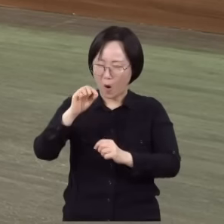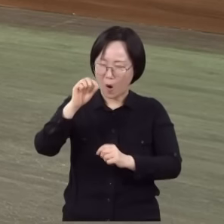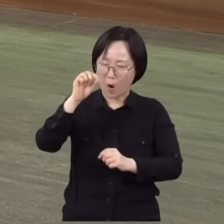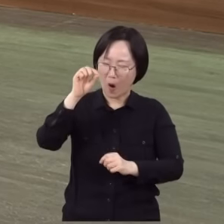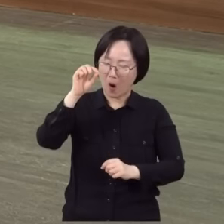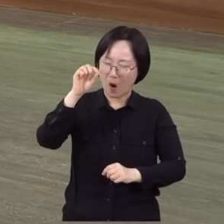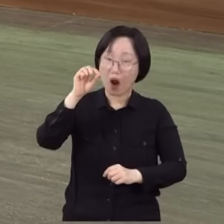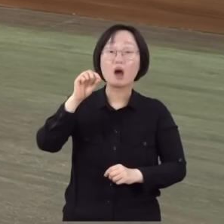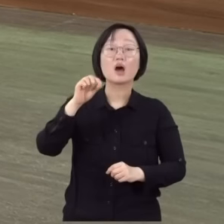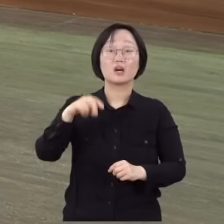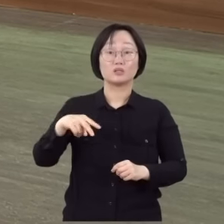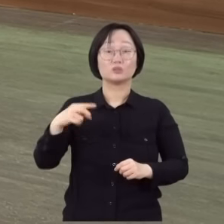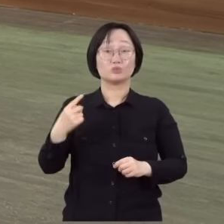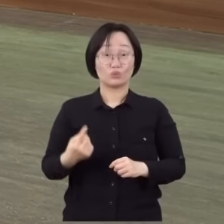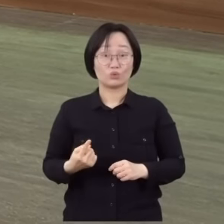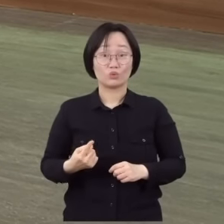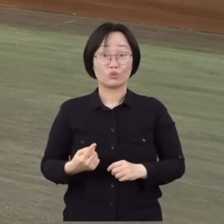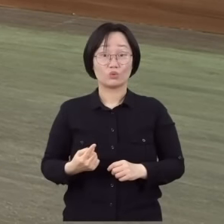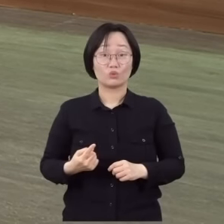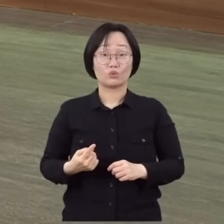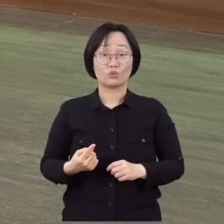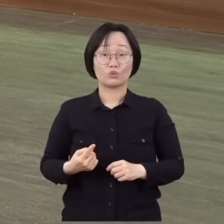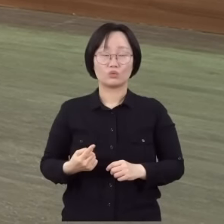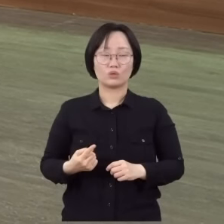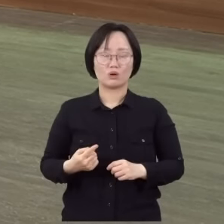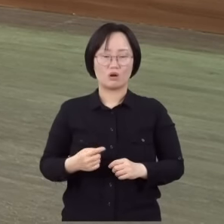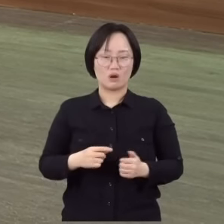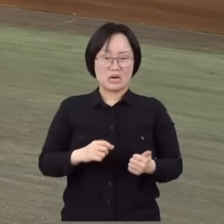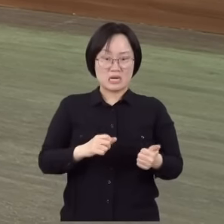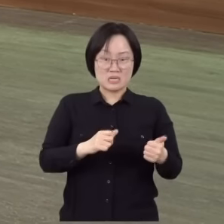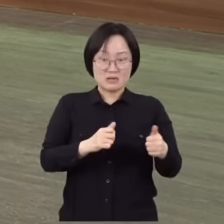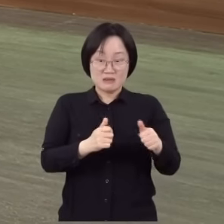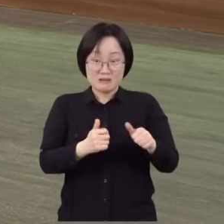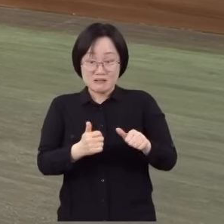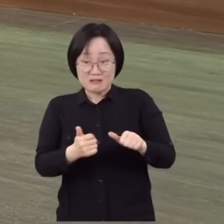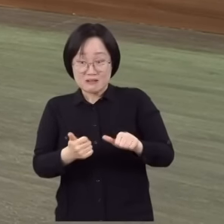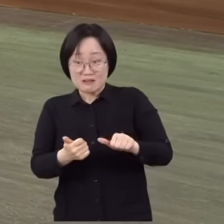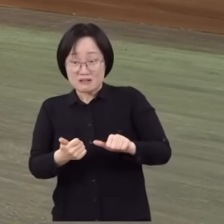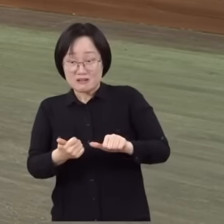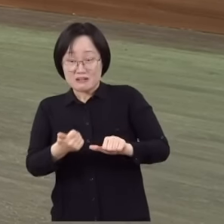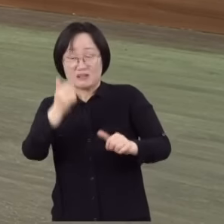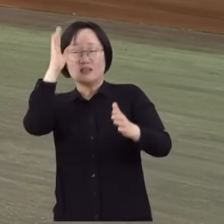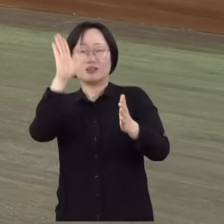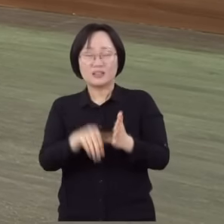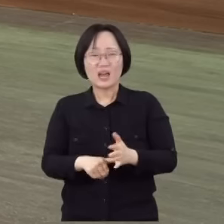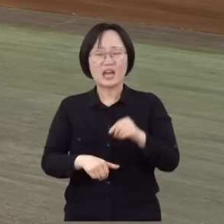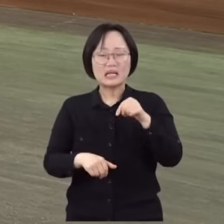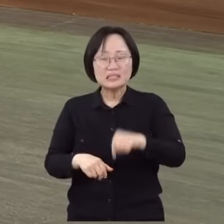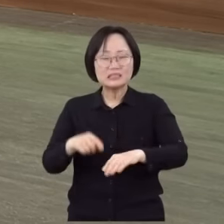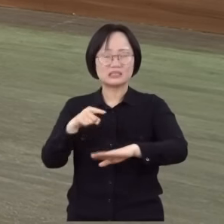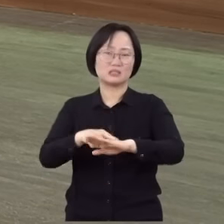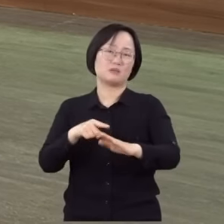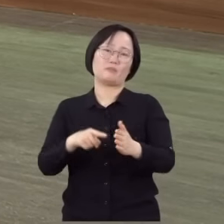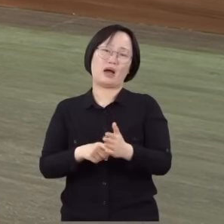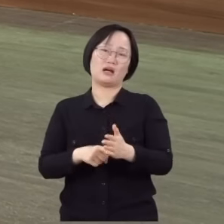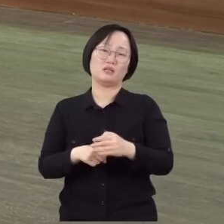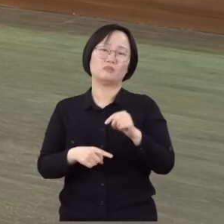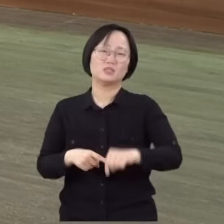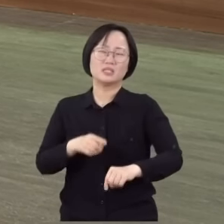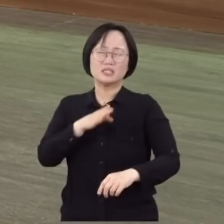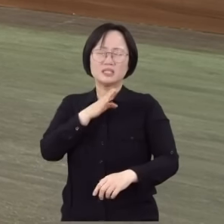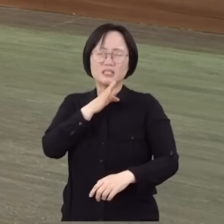앞에 닥쳐야 죽음이 코 앞에 닥쳐서 그 마음을 봐야 그 사람 진짜 공부가